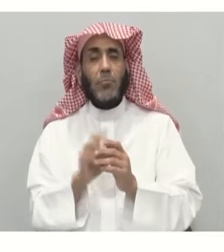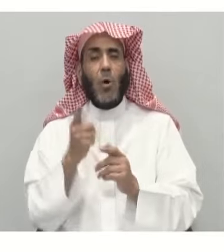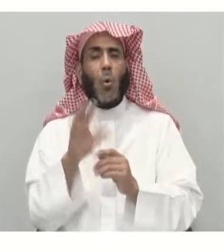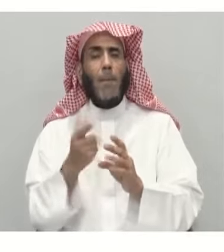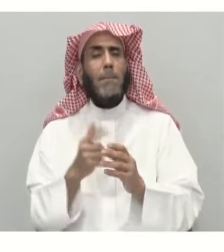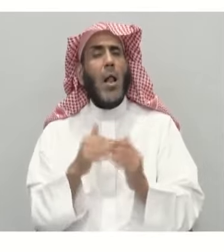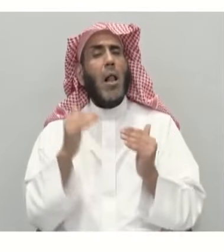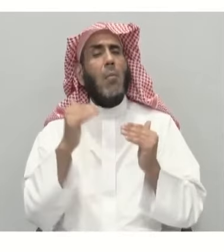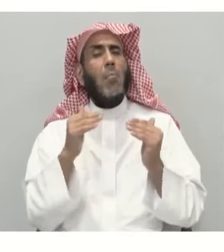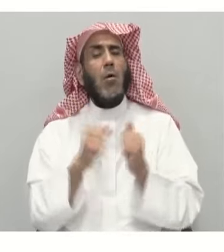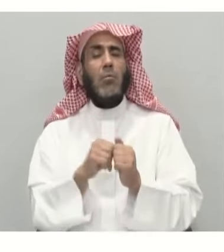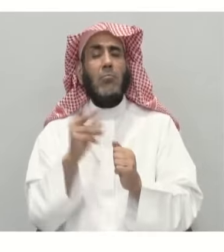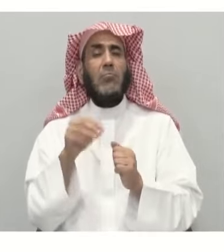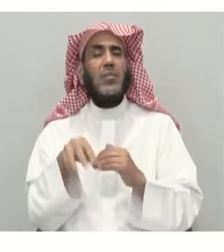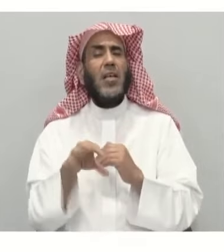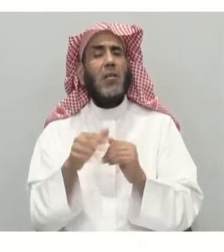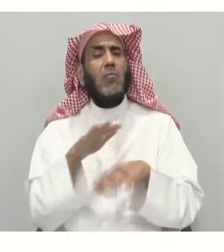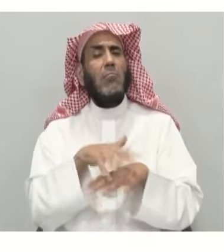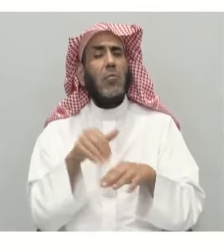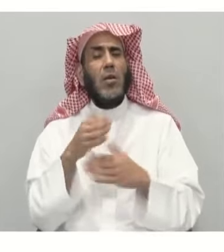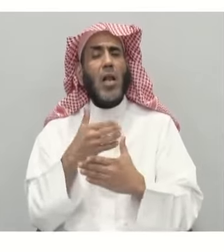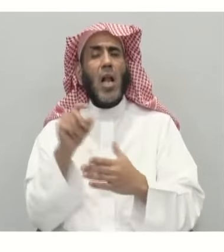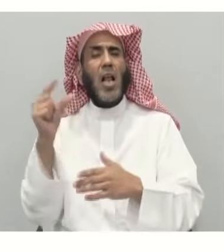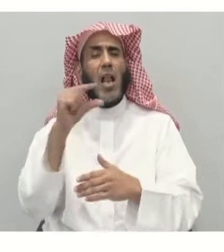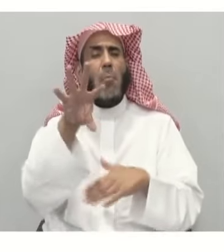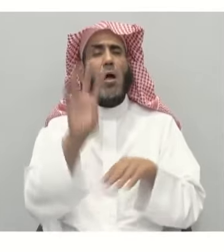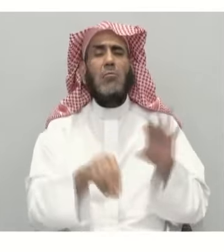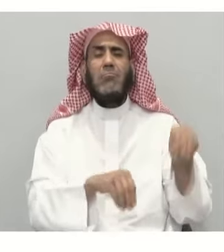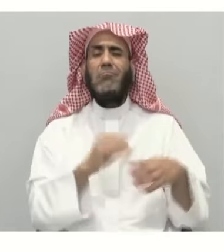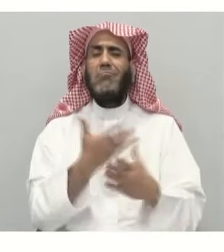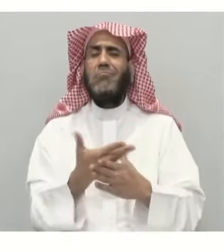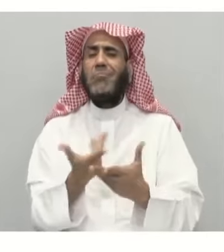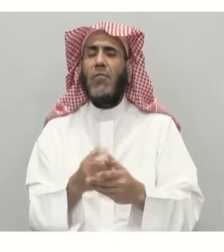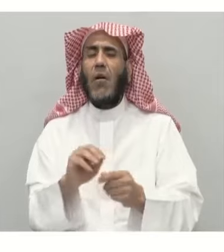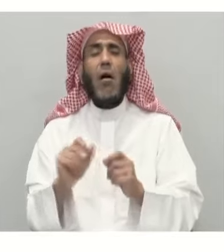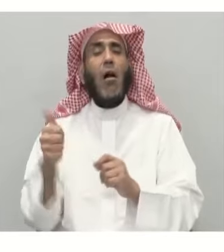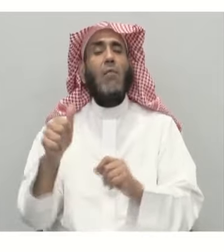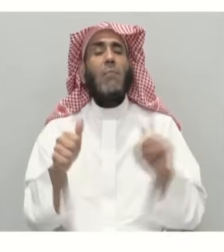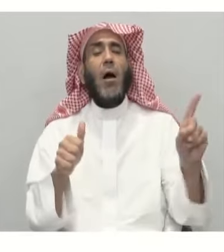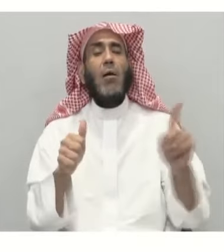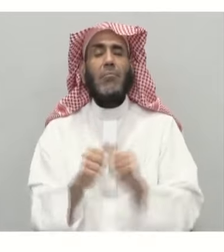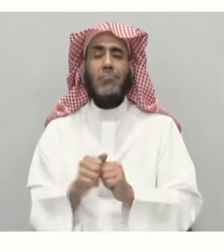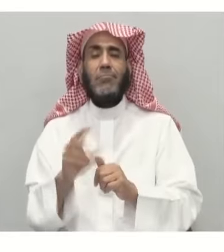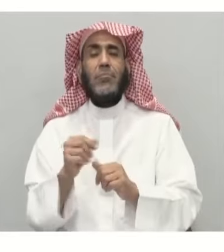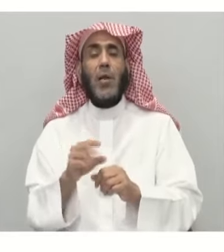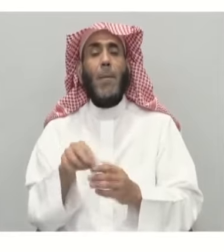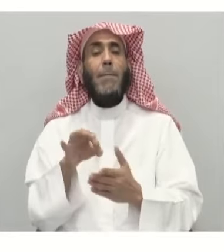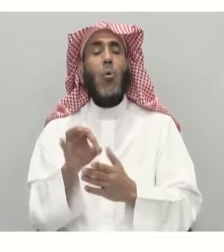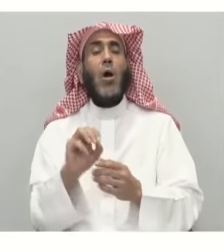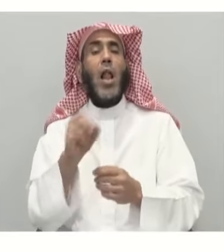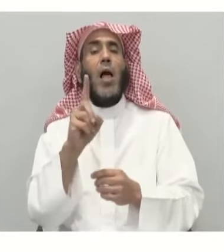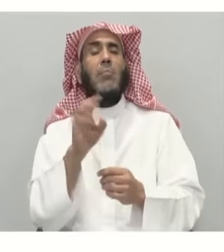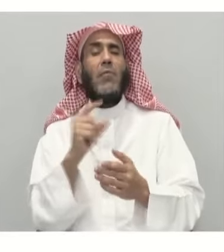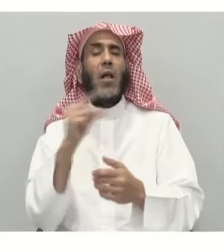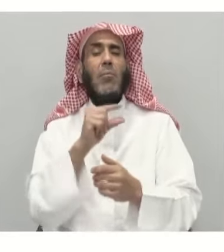ما المعيار الذي صنفت بناء عليه الكلمات في المجموعتين الف وباء فاشرت هنا الى موقع الهمزه في